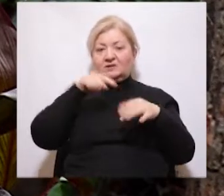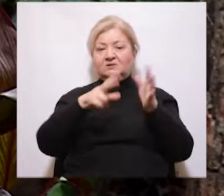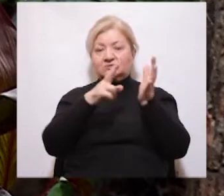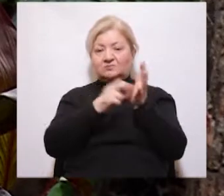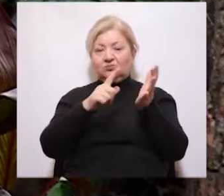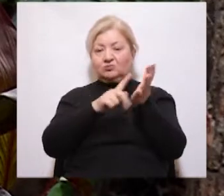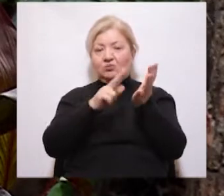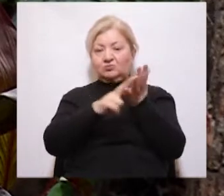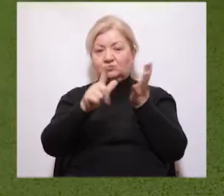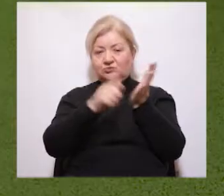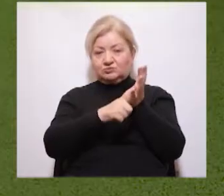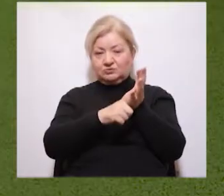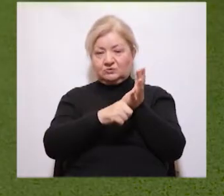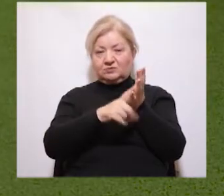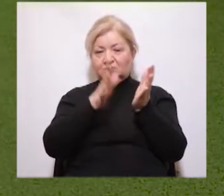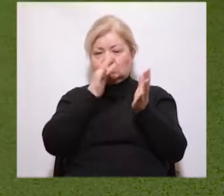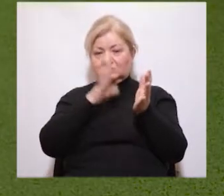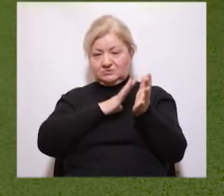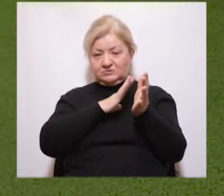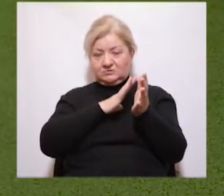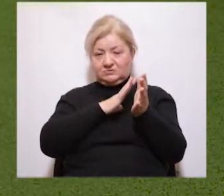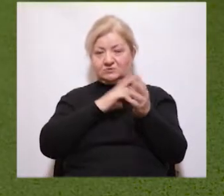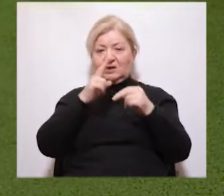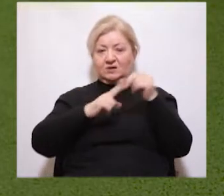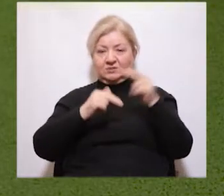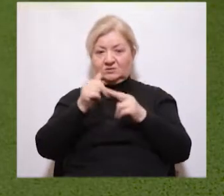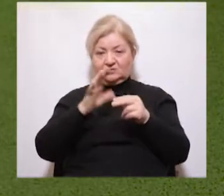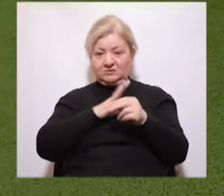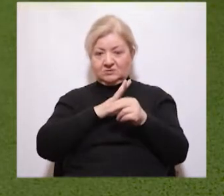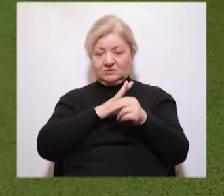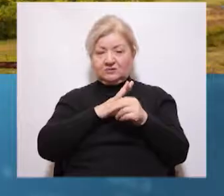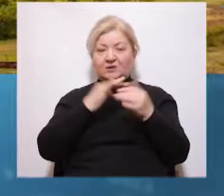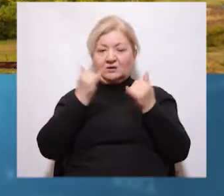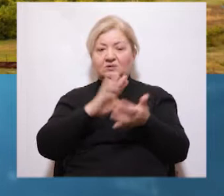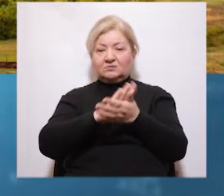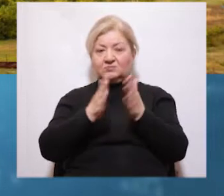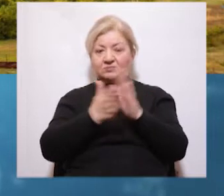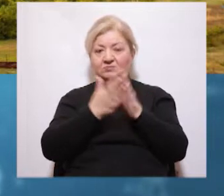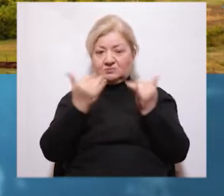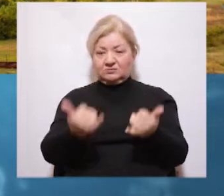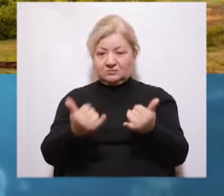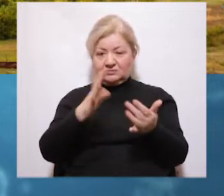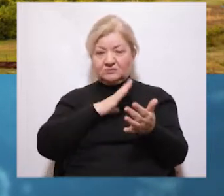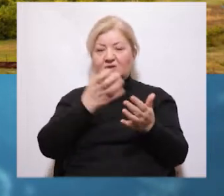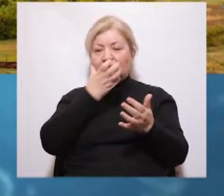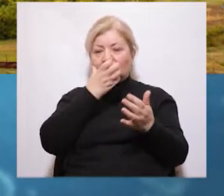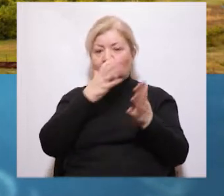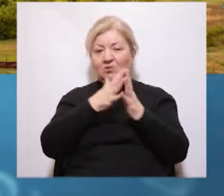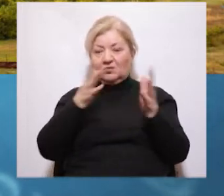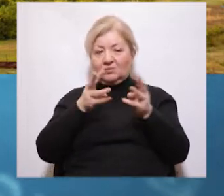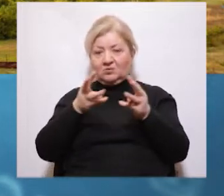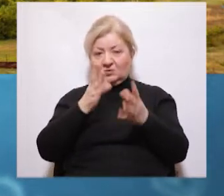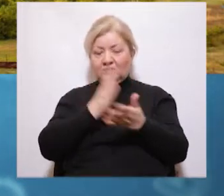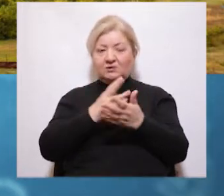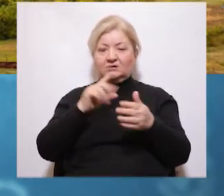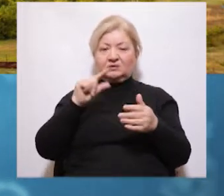საქართველოში 1887 წელს ილია ჭავჭავაძის თაოსნობით აშენდა. დღეს მდგომარეობით ყველაზე დიდი